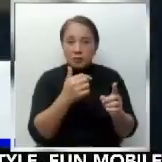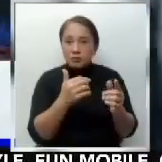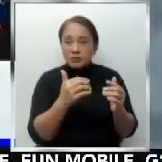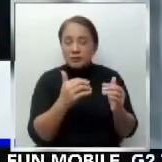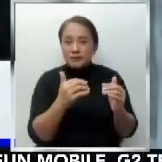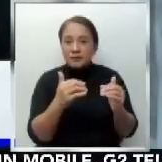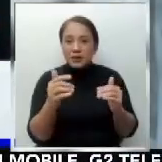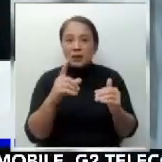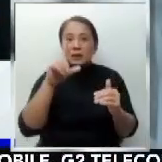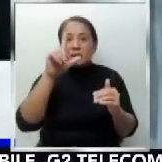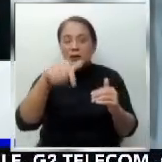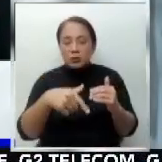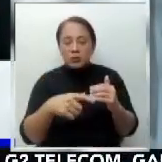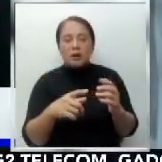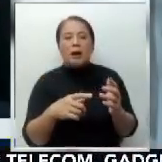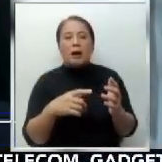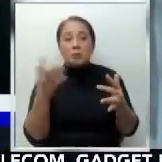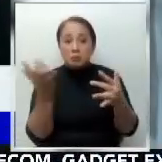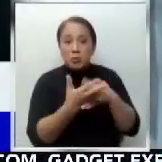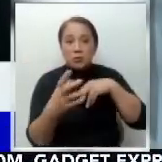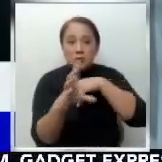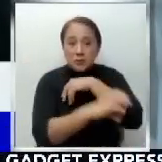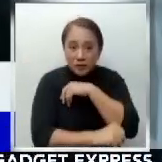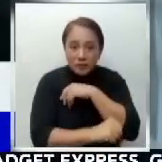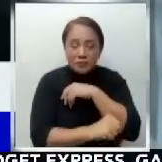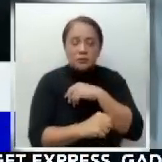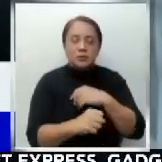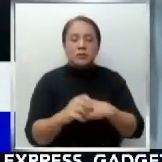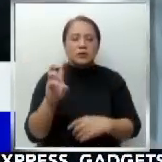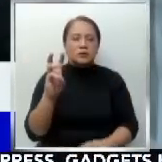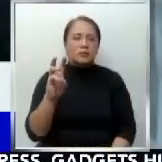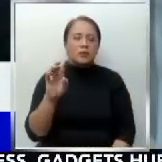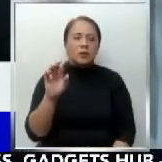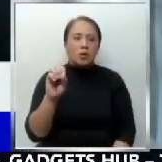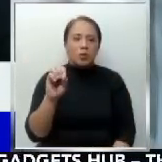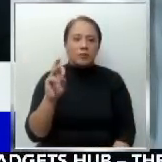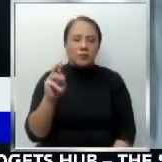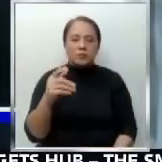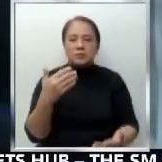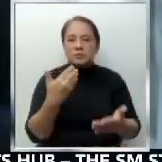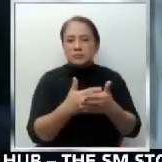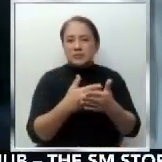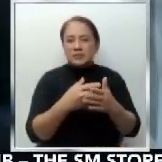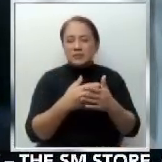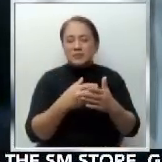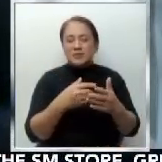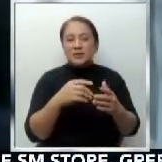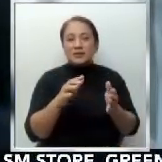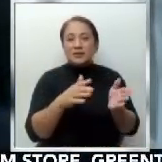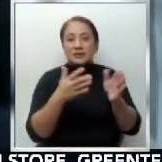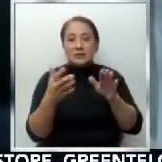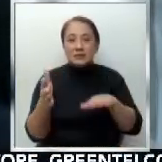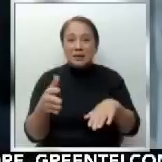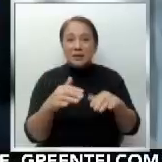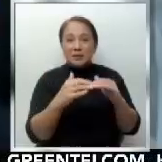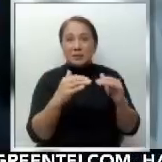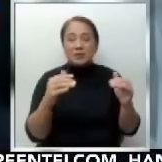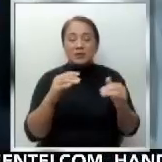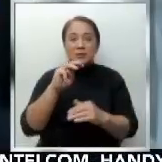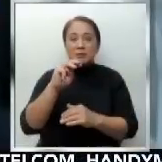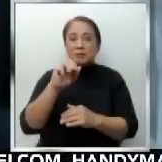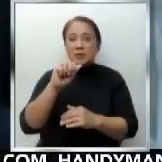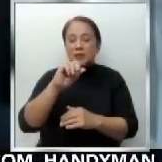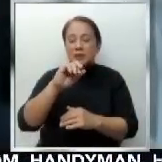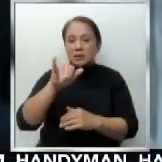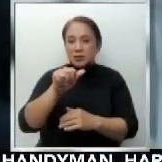theft. Ayon sa DFA, nasa 60 OFW ang nasa death row ngayon dahil sa iba't ibang kaso. Isa na rito si Mary Jane Veloso na nakakulong